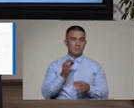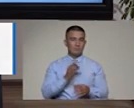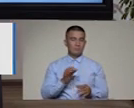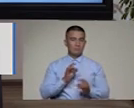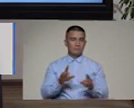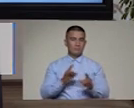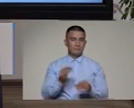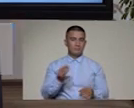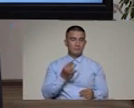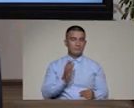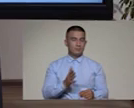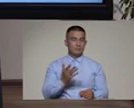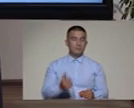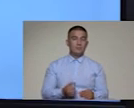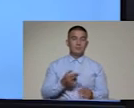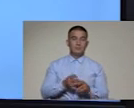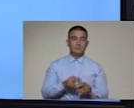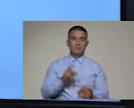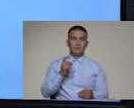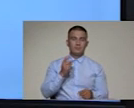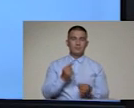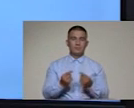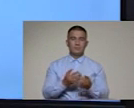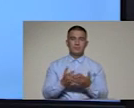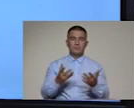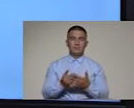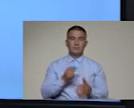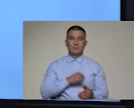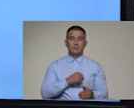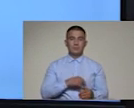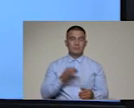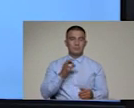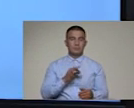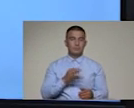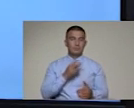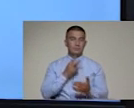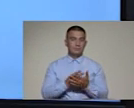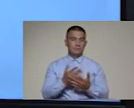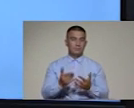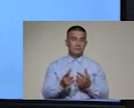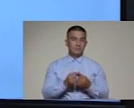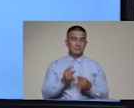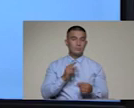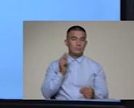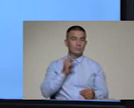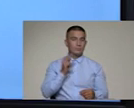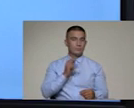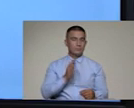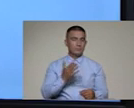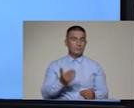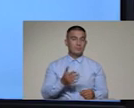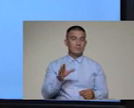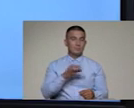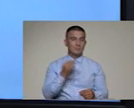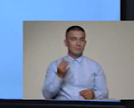Ya'ni bugungi darsimiz kimyoviy elementlarning dastlabki toifalanishi. Qani, bugun sizlar bilan nimalarni o'rganar ekanmiz? Sizga